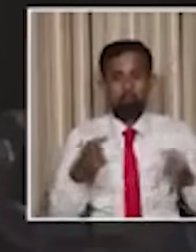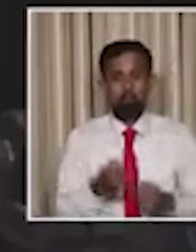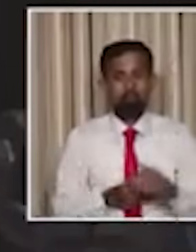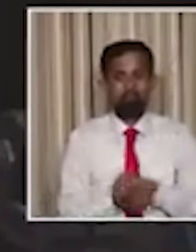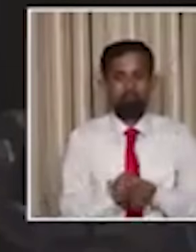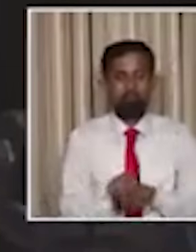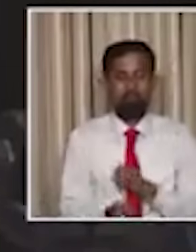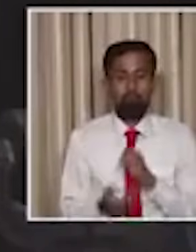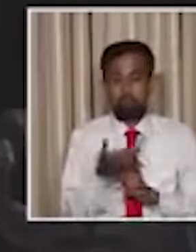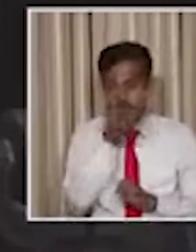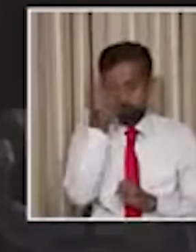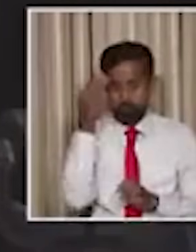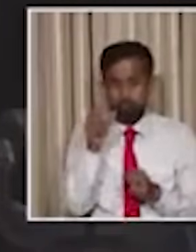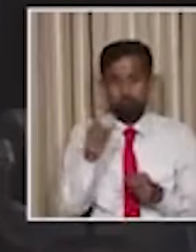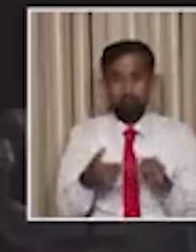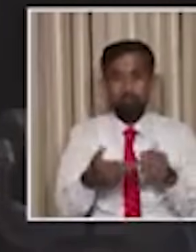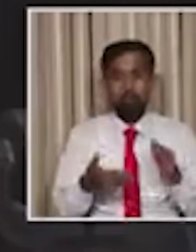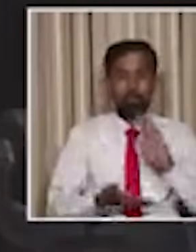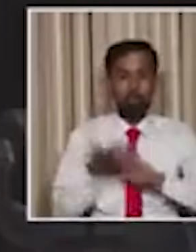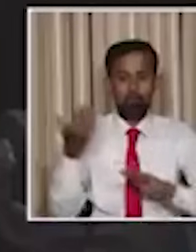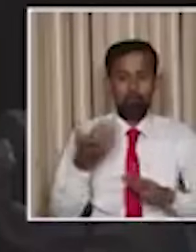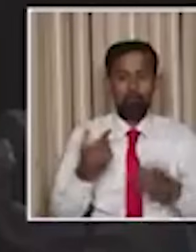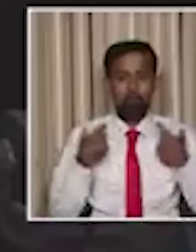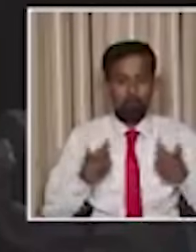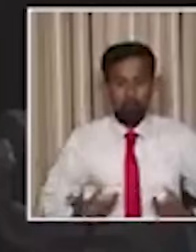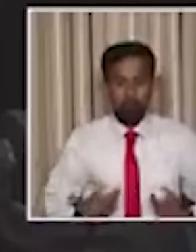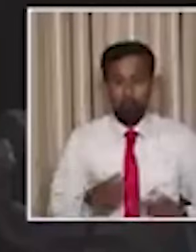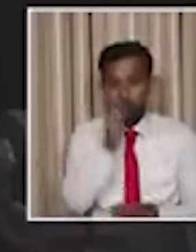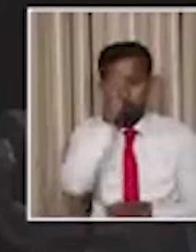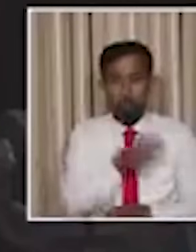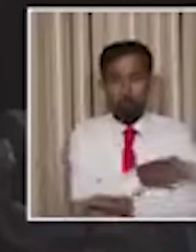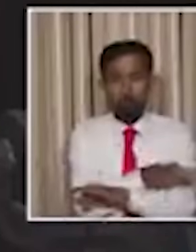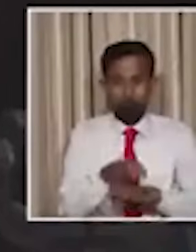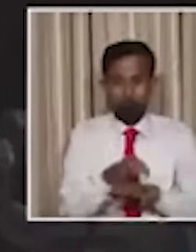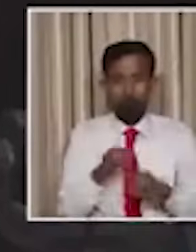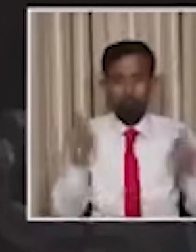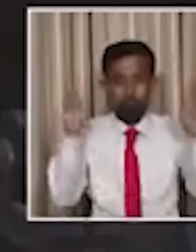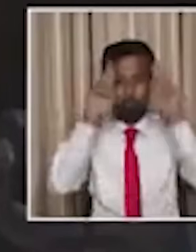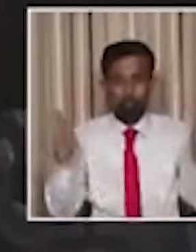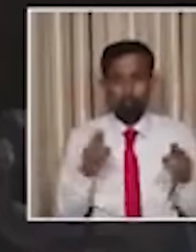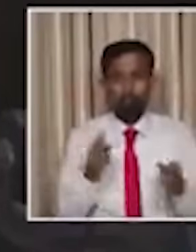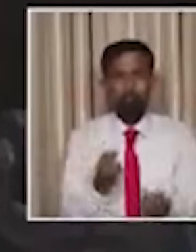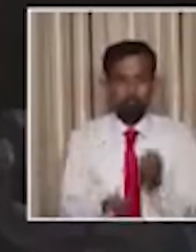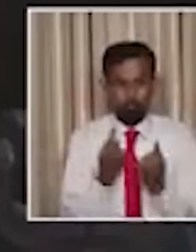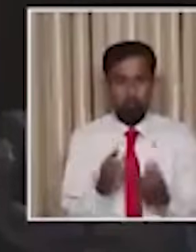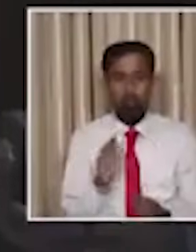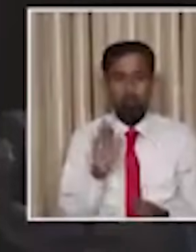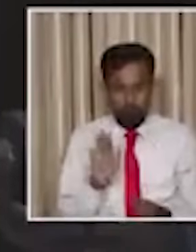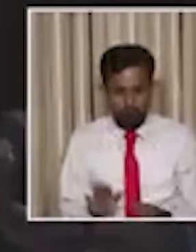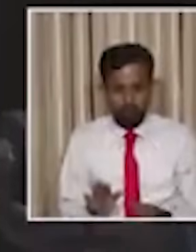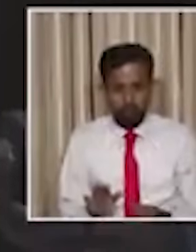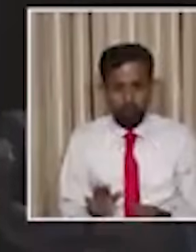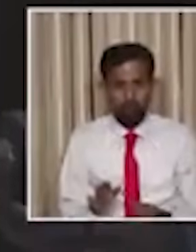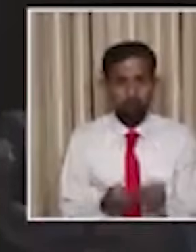இனஅழிப்பை மேற்கொள்வதற்காக ராஜபக்சர்கள் மேற்கொண்ட சதி, இது தொடர்பாக ஒரு சர்வதேச விசாரணை நடத்தப்பட்டால் மட்டும்தான் அந்த உண்மையை வெளிக்கொண்டுட முடியும் என்பதை இந்த